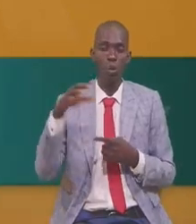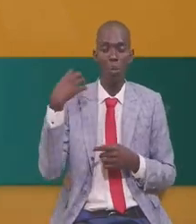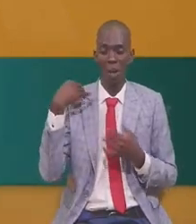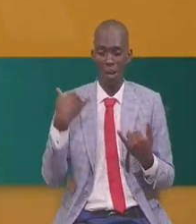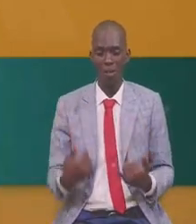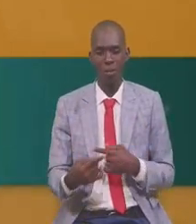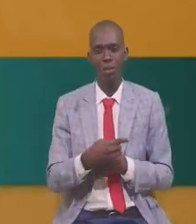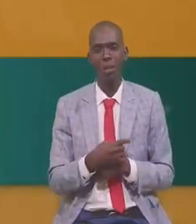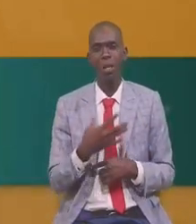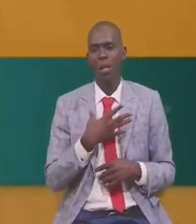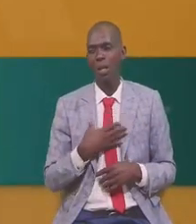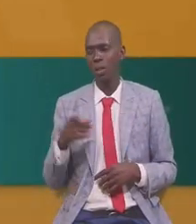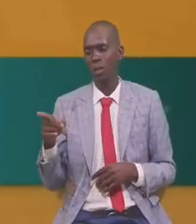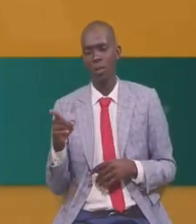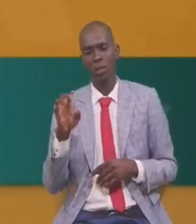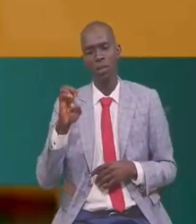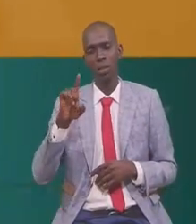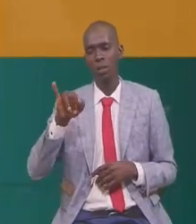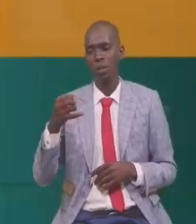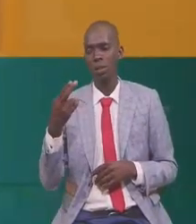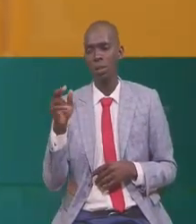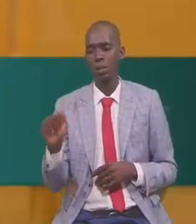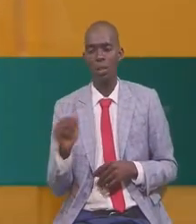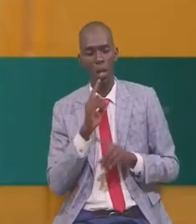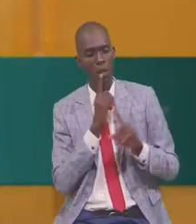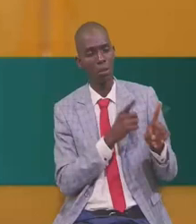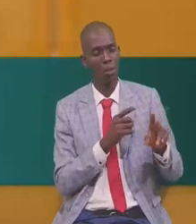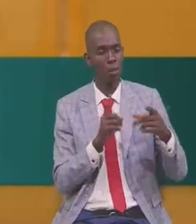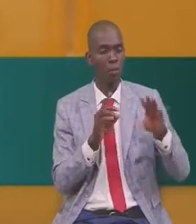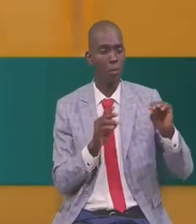pensez que je ne sais pas? Je le sais.